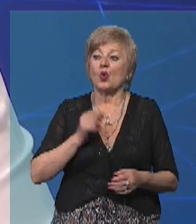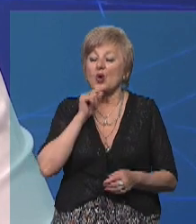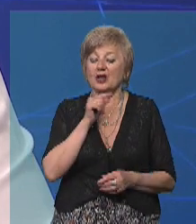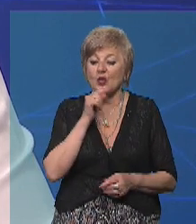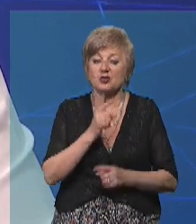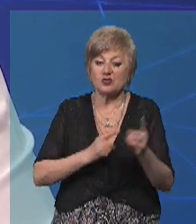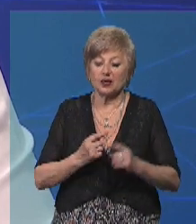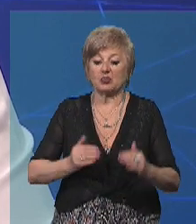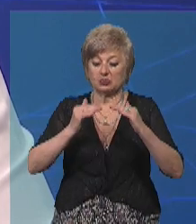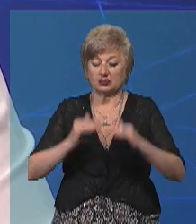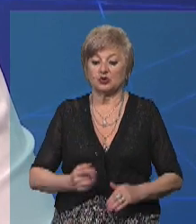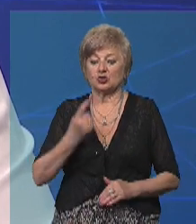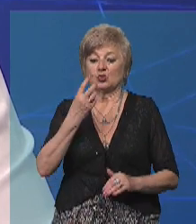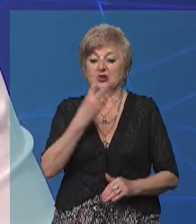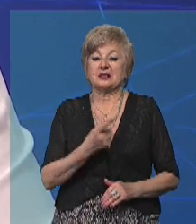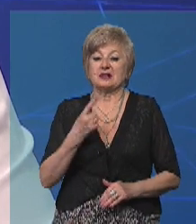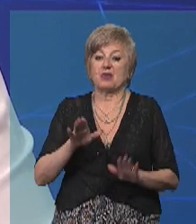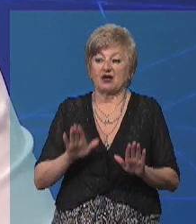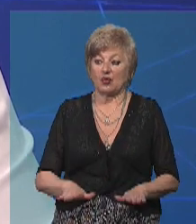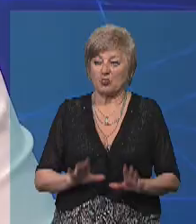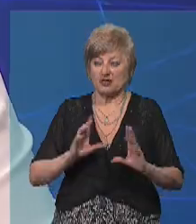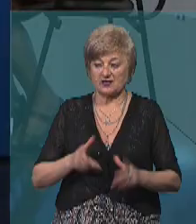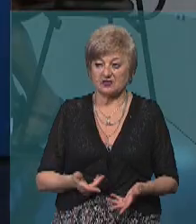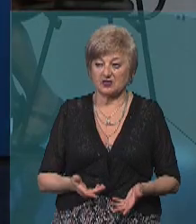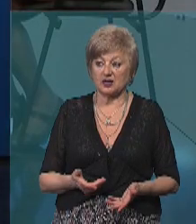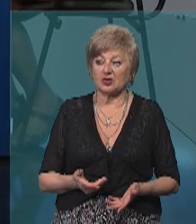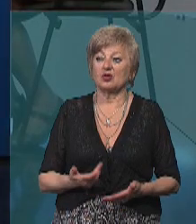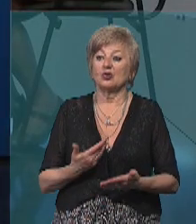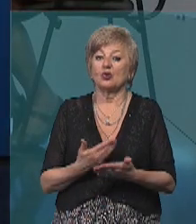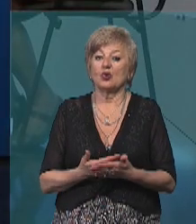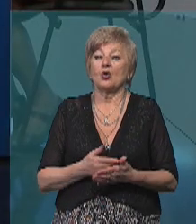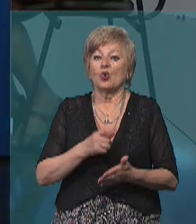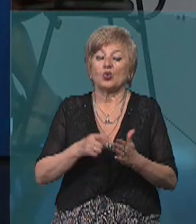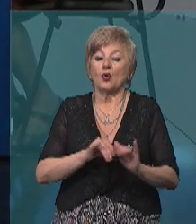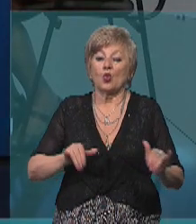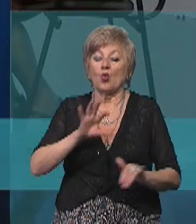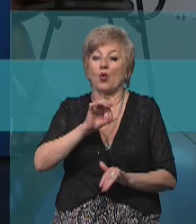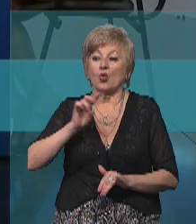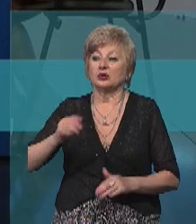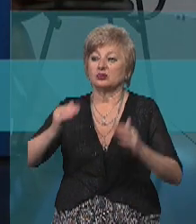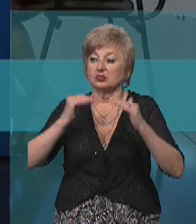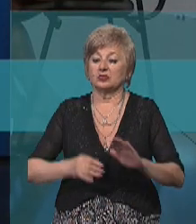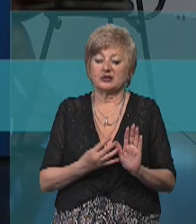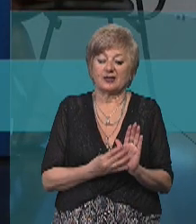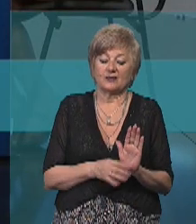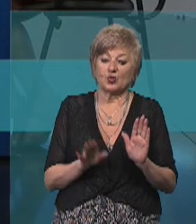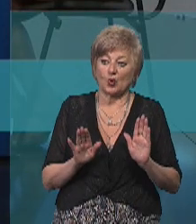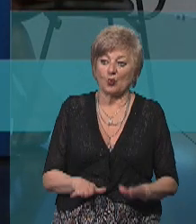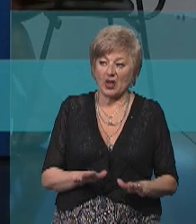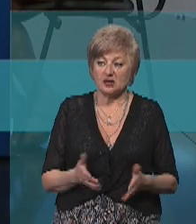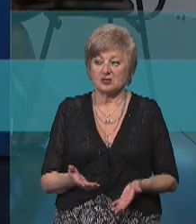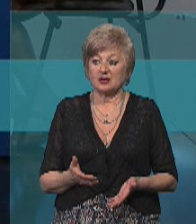макроекономічні реформи, а ми впали до 131-го місця в світі. По індексу людського розвитку ООН Україна опустилась на 90-те місце в